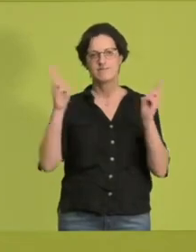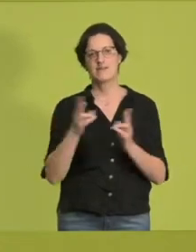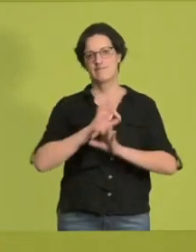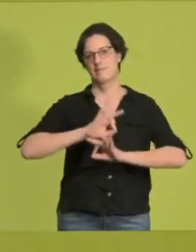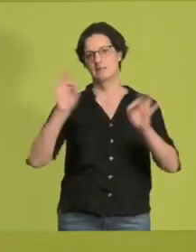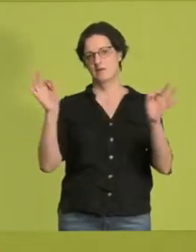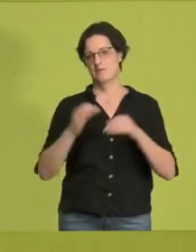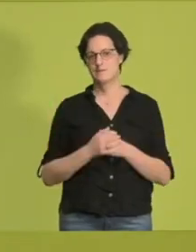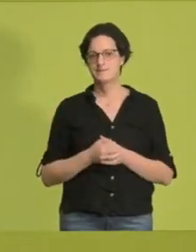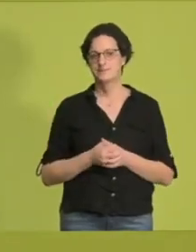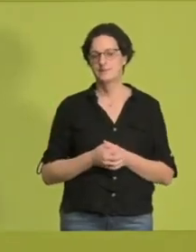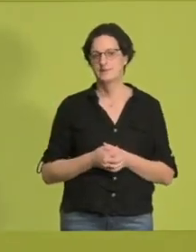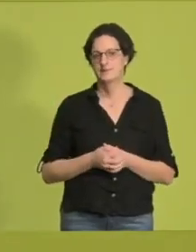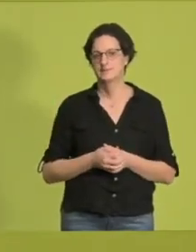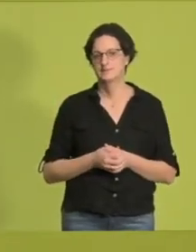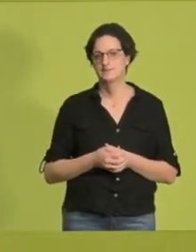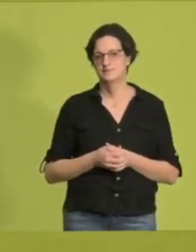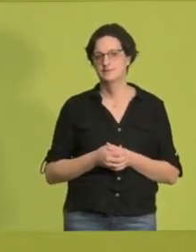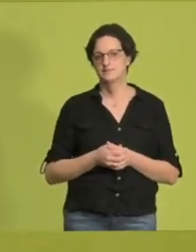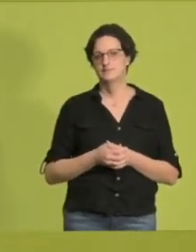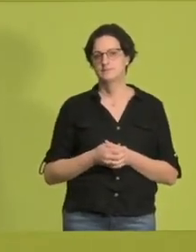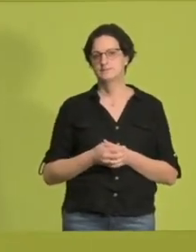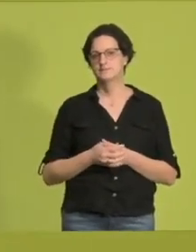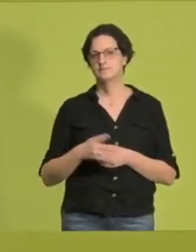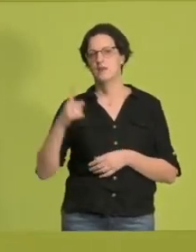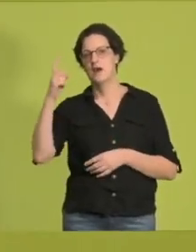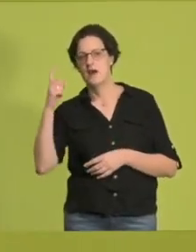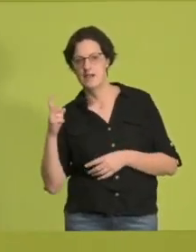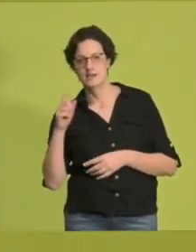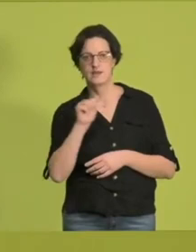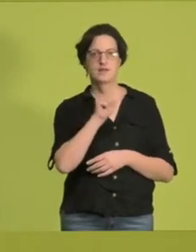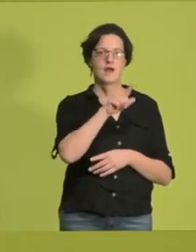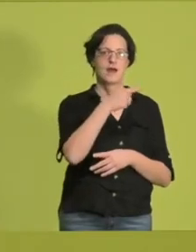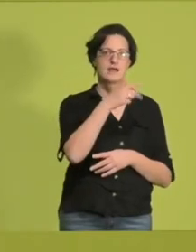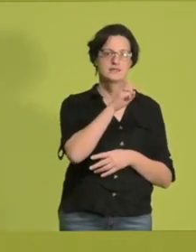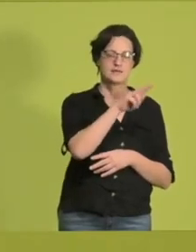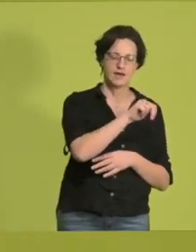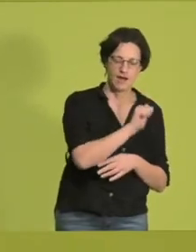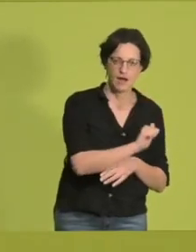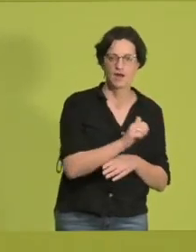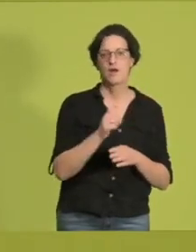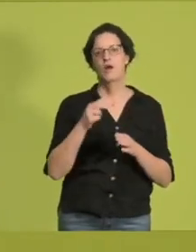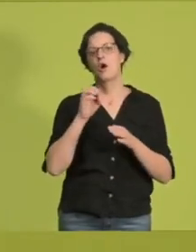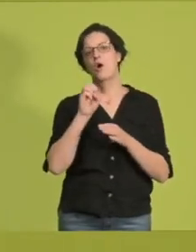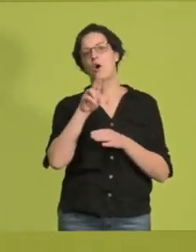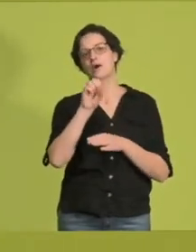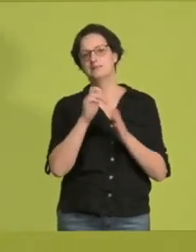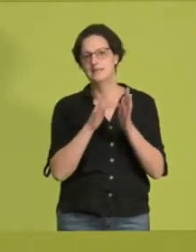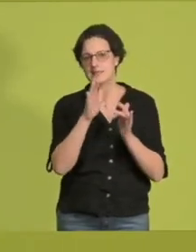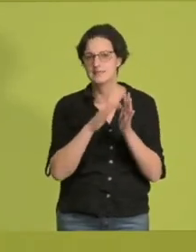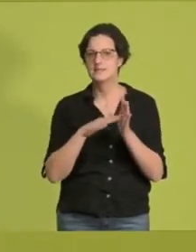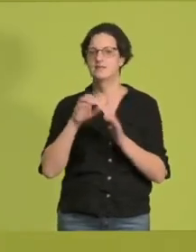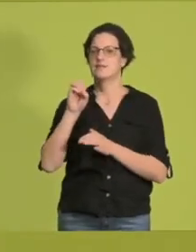welt machen möchte hagen altena euskirchen erftstadt die menschen in diesen